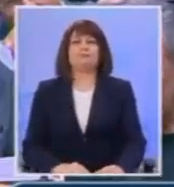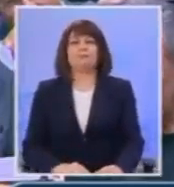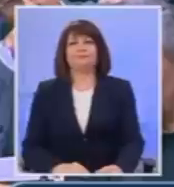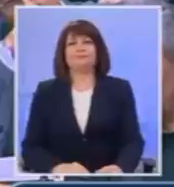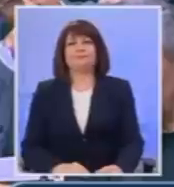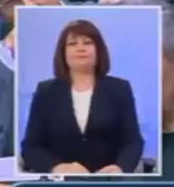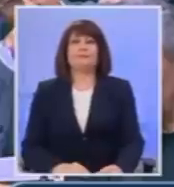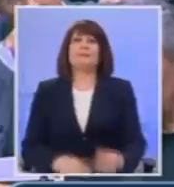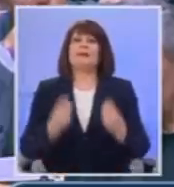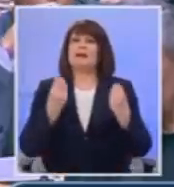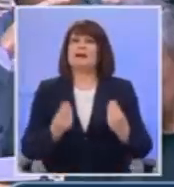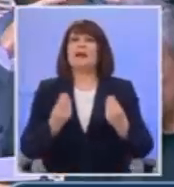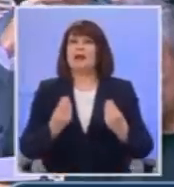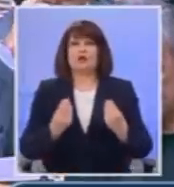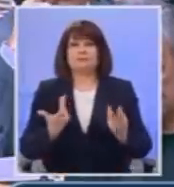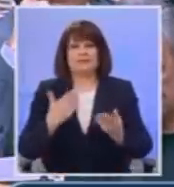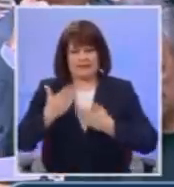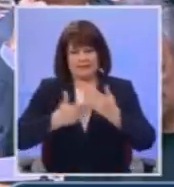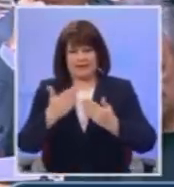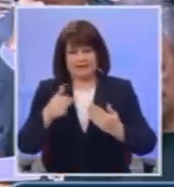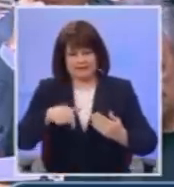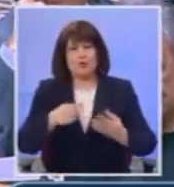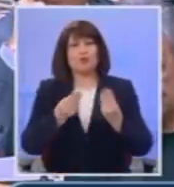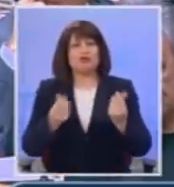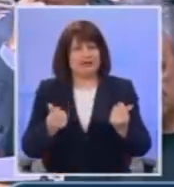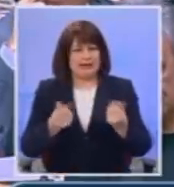Θα ήταν καλό για να γίνει αυτή η διαδικασία ουσιαστικά